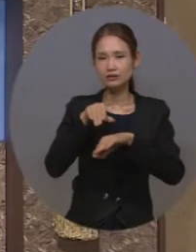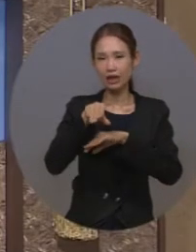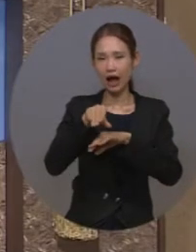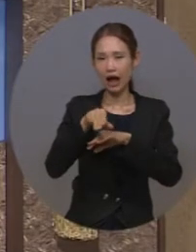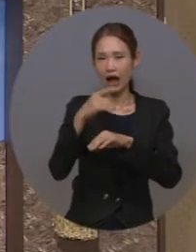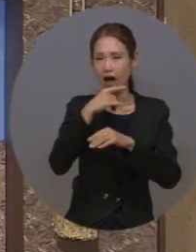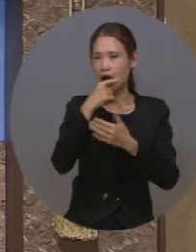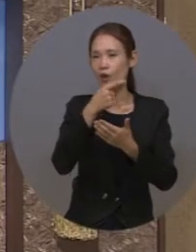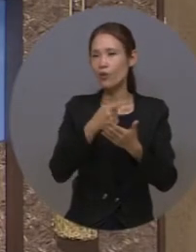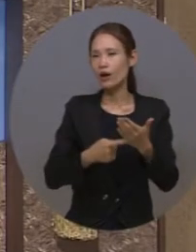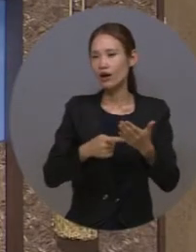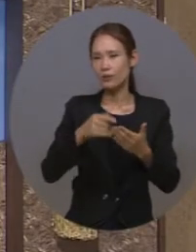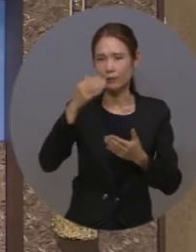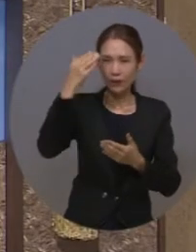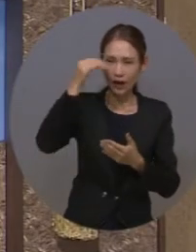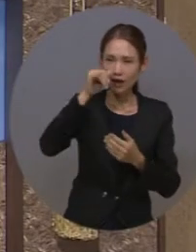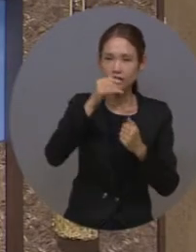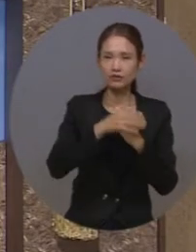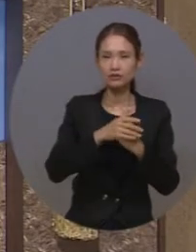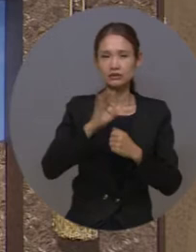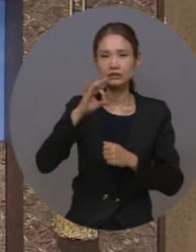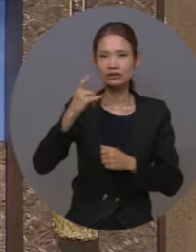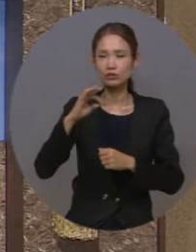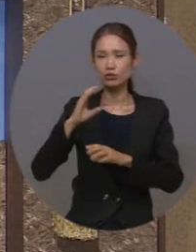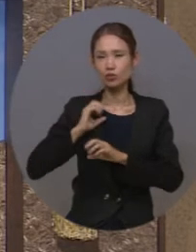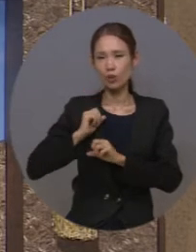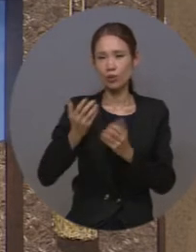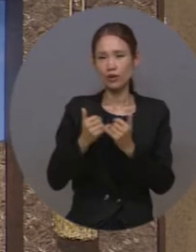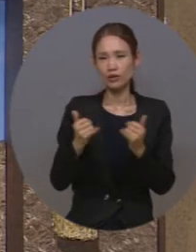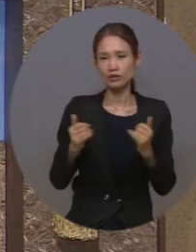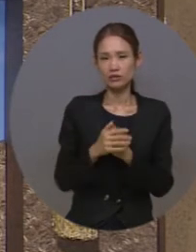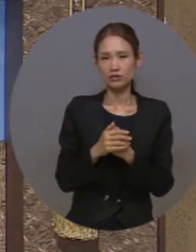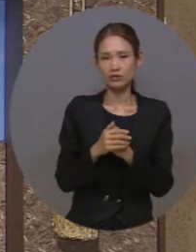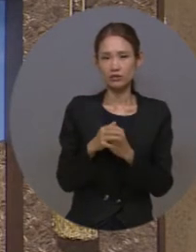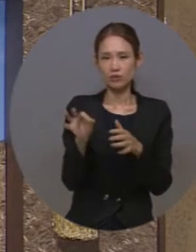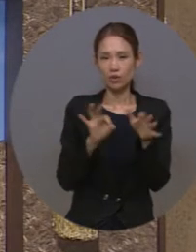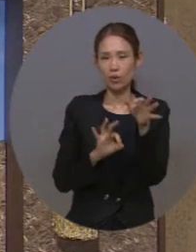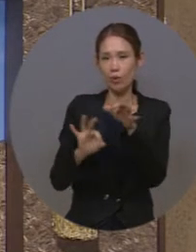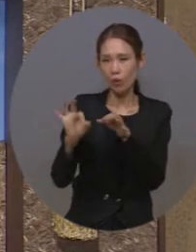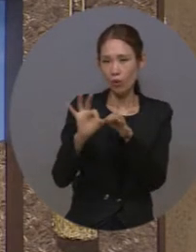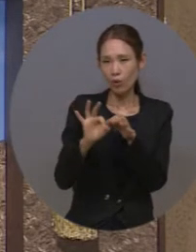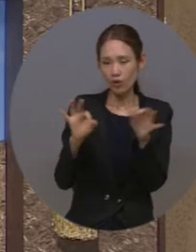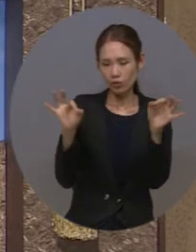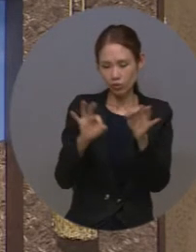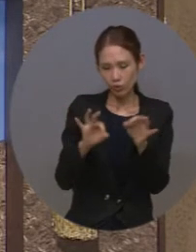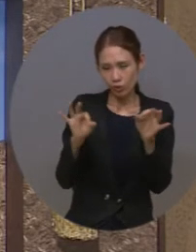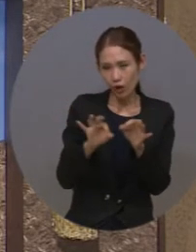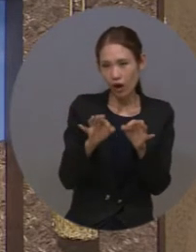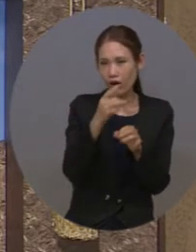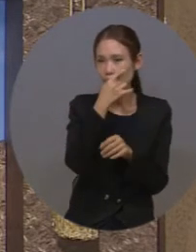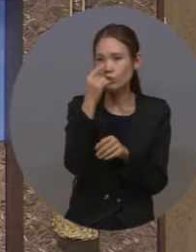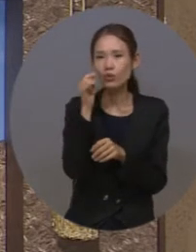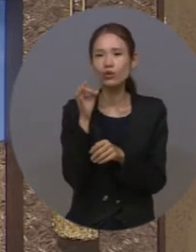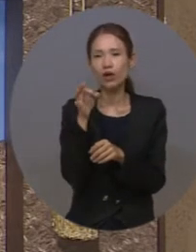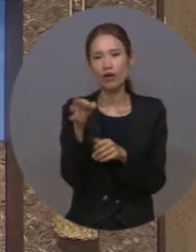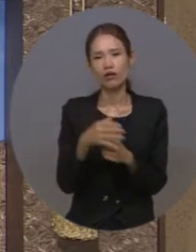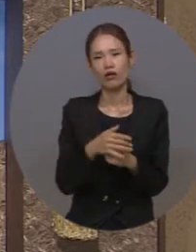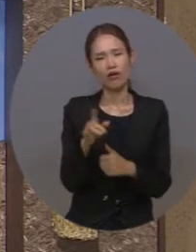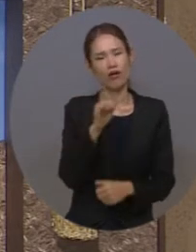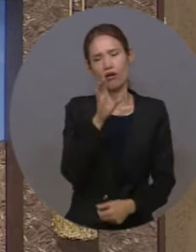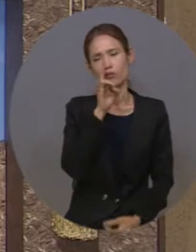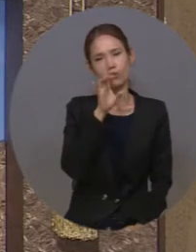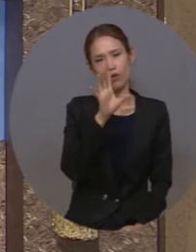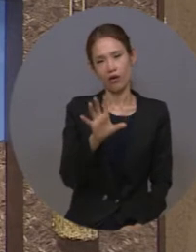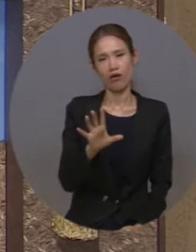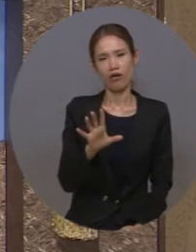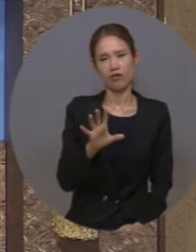때 옛날에는 그 의용소방대원들이 돈을 마서 그걸 보상을 해줬답니다. 아, 정말요? 그건 말이 안 되죠. 대의를